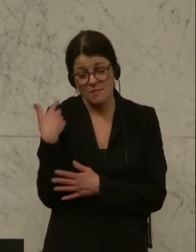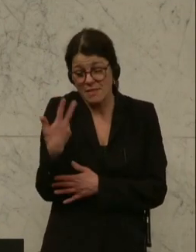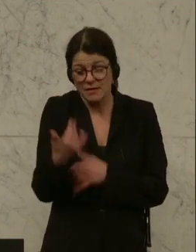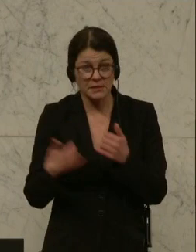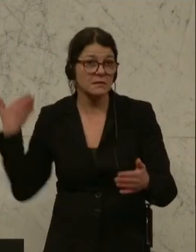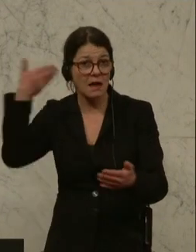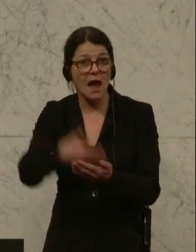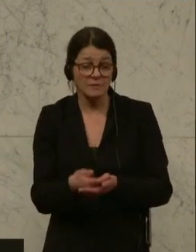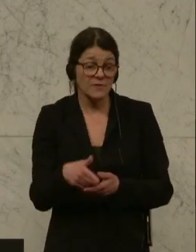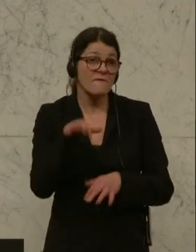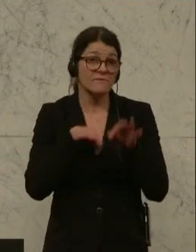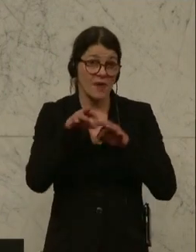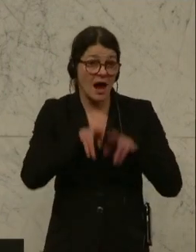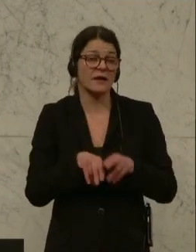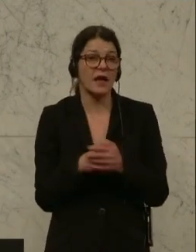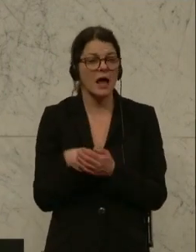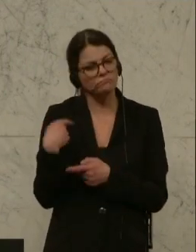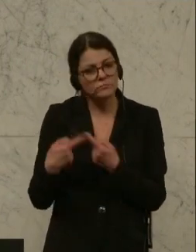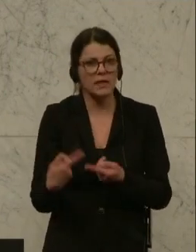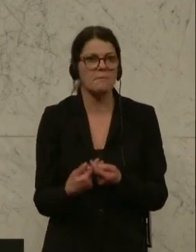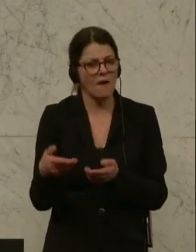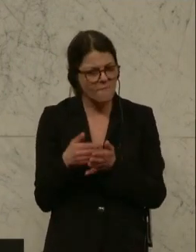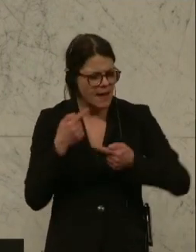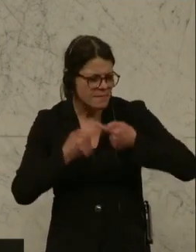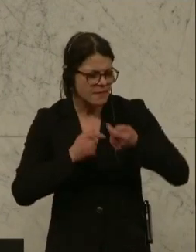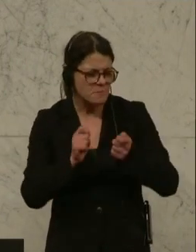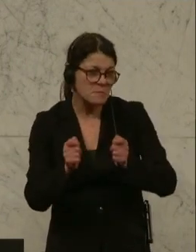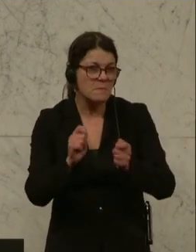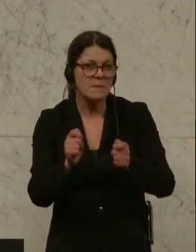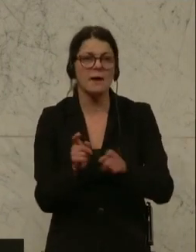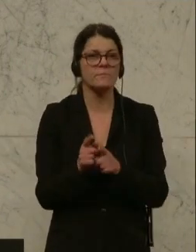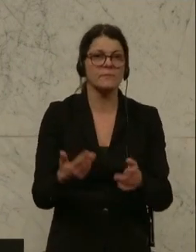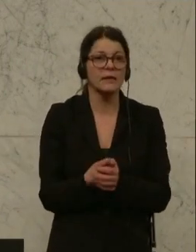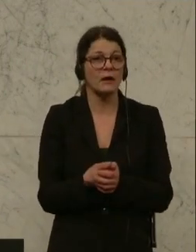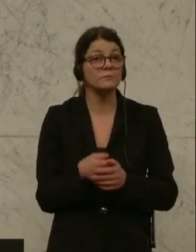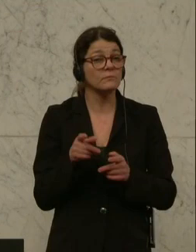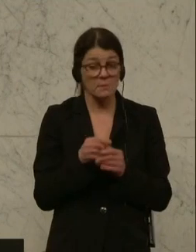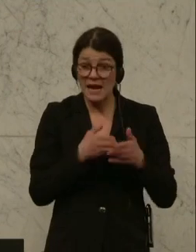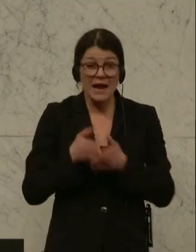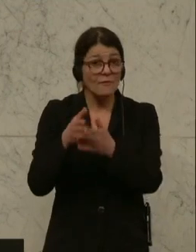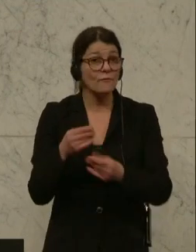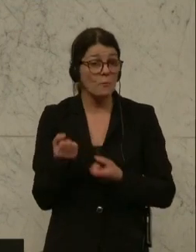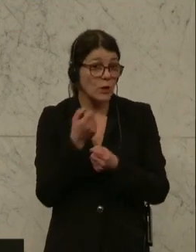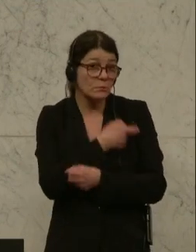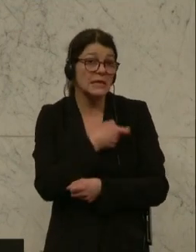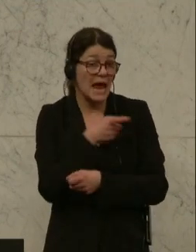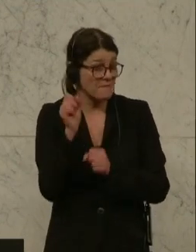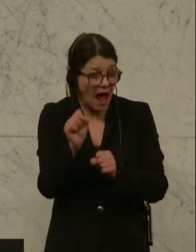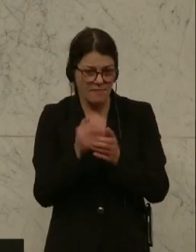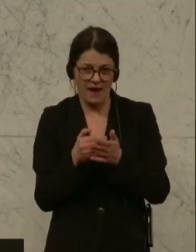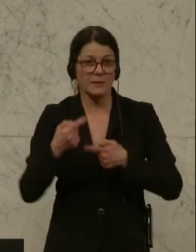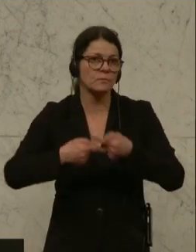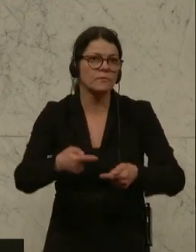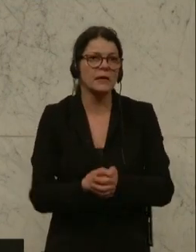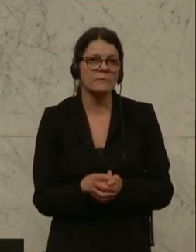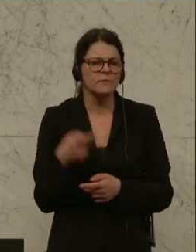dieses Wahlrecht hier immer weiterentwickelt mit Hilfe der politischen Parteien weiterentwickelt und